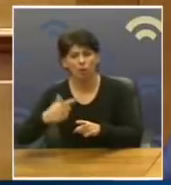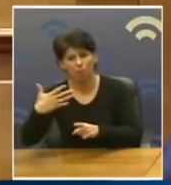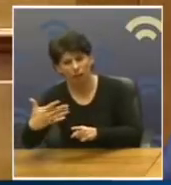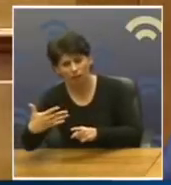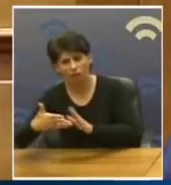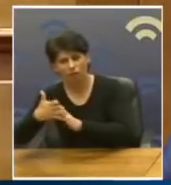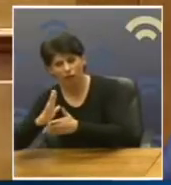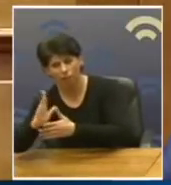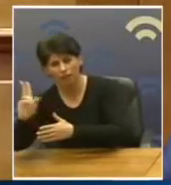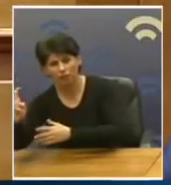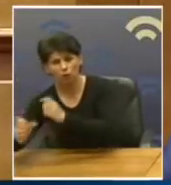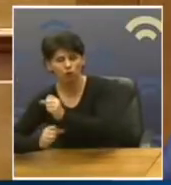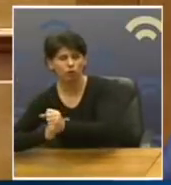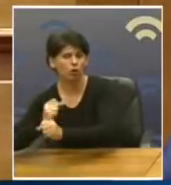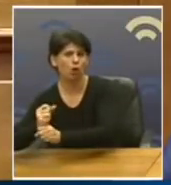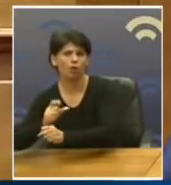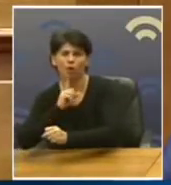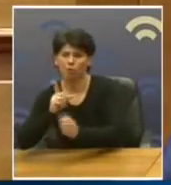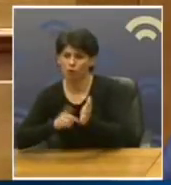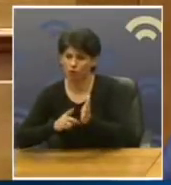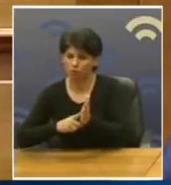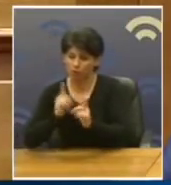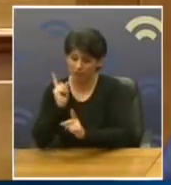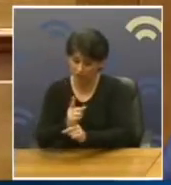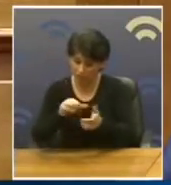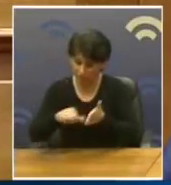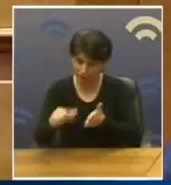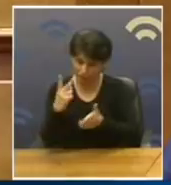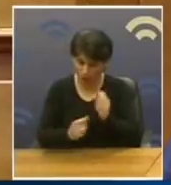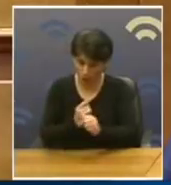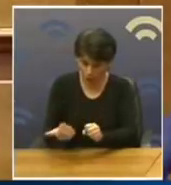20 χρόνια. Ό,τι προβλέπει ο νόμος για όλους, όχι ειδικές παραγραφές. Όμως